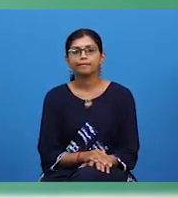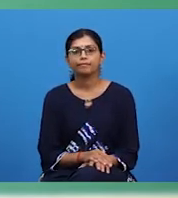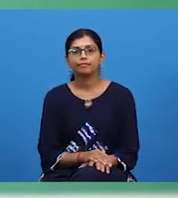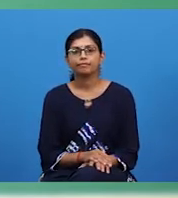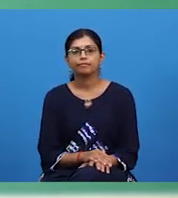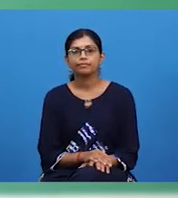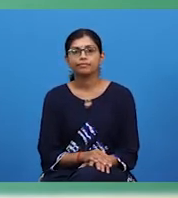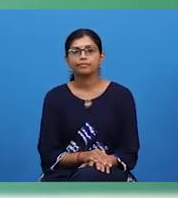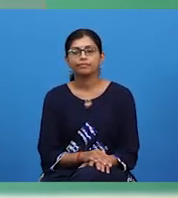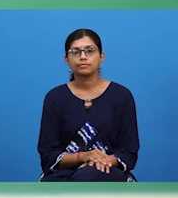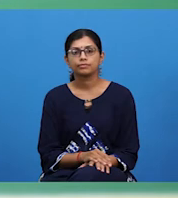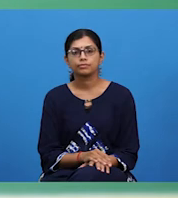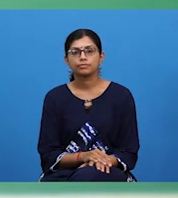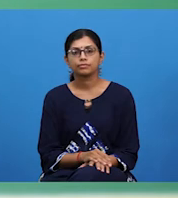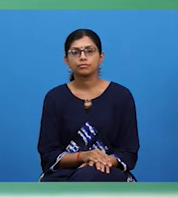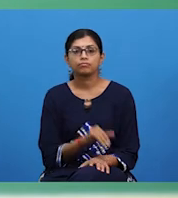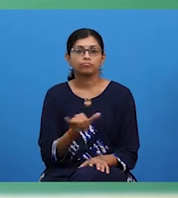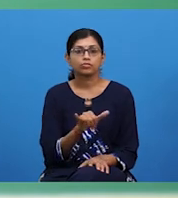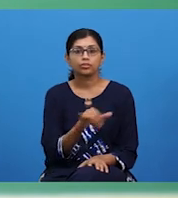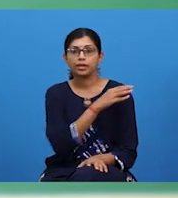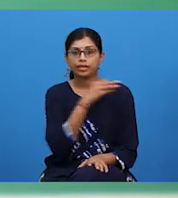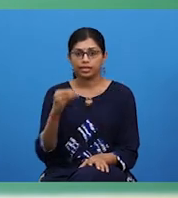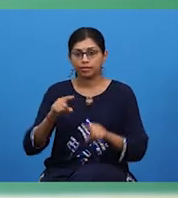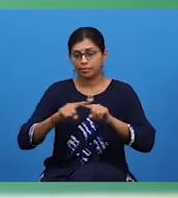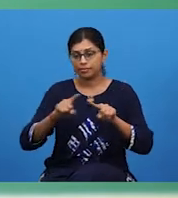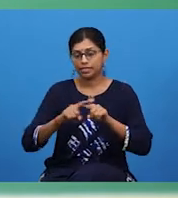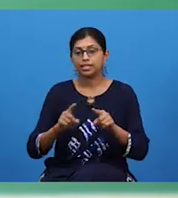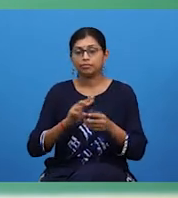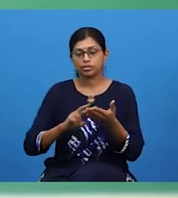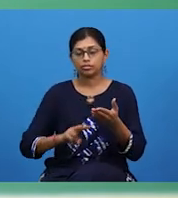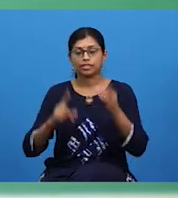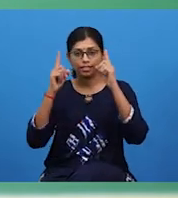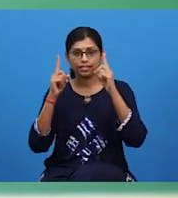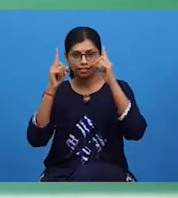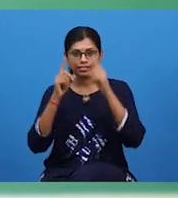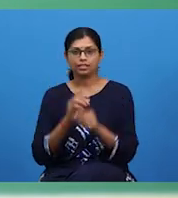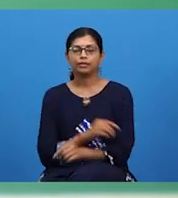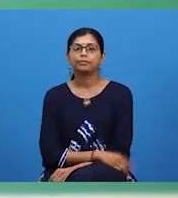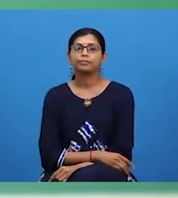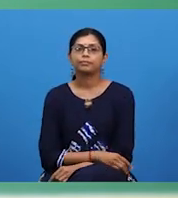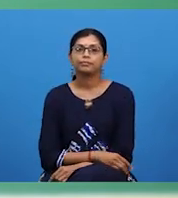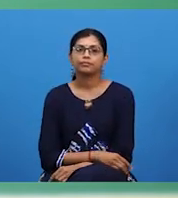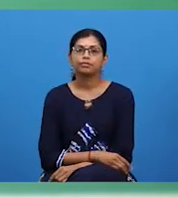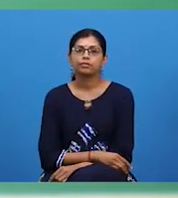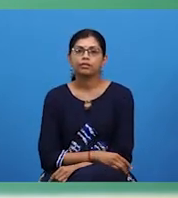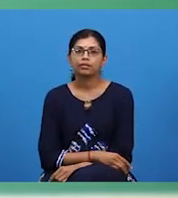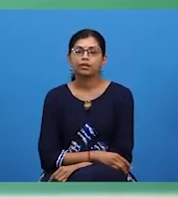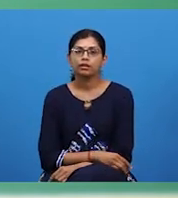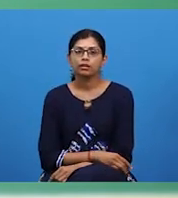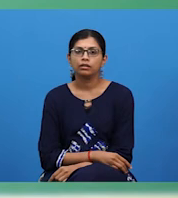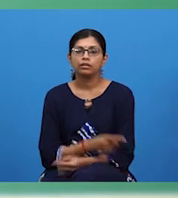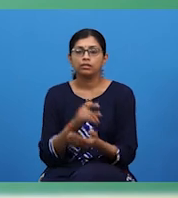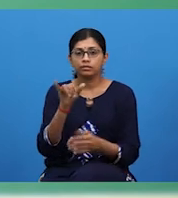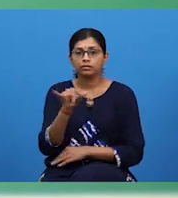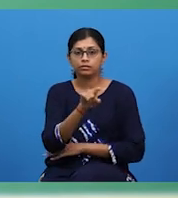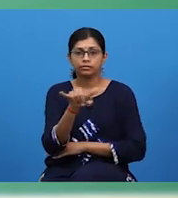Persamaan untuk kedua-dua proses pencernaan ini adalah ia berlaku untuk memecahkan